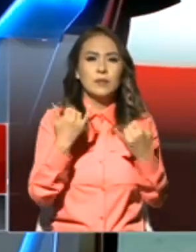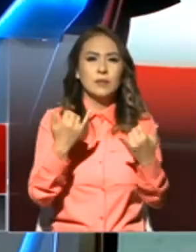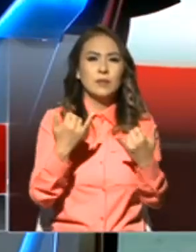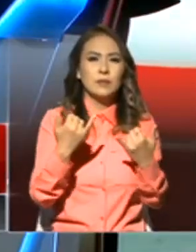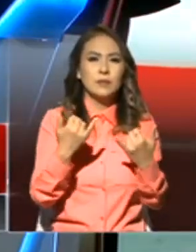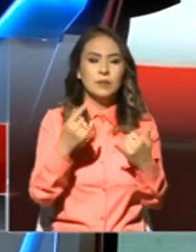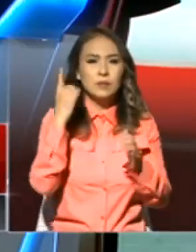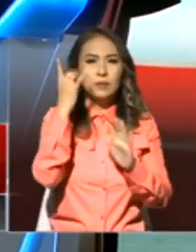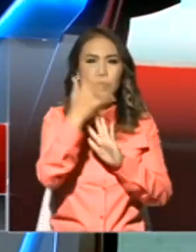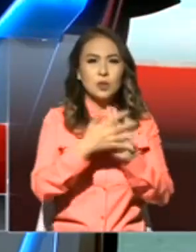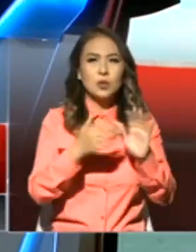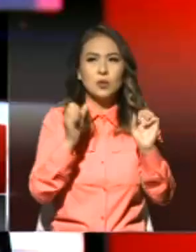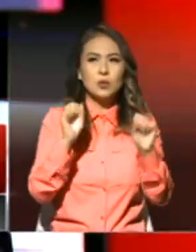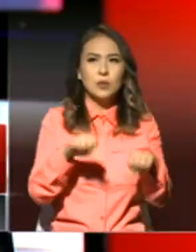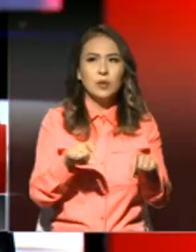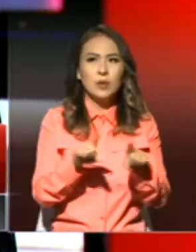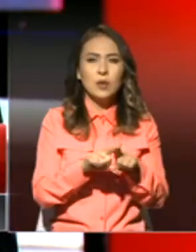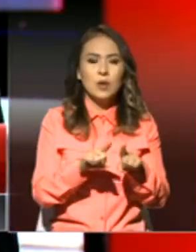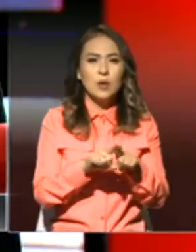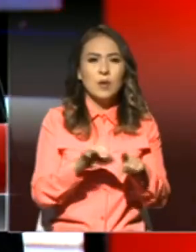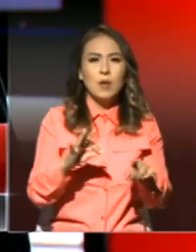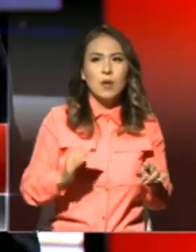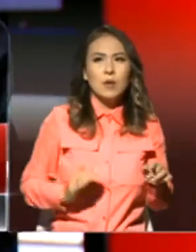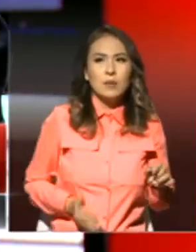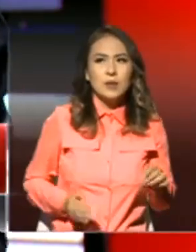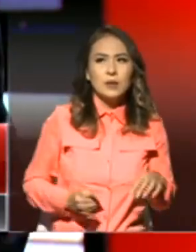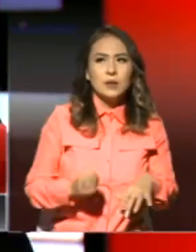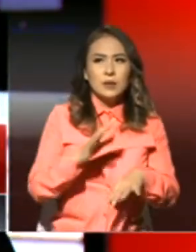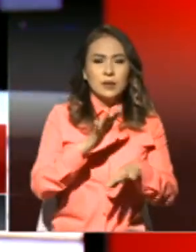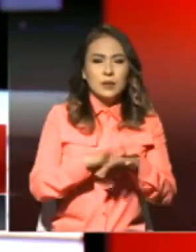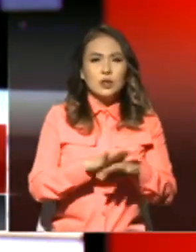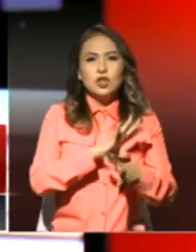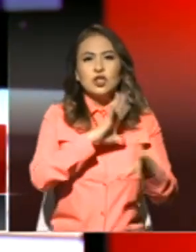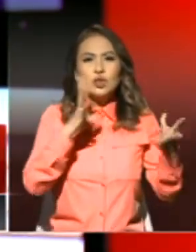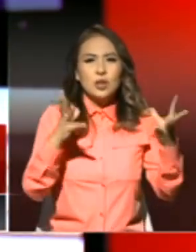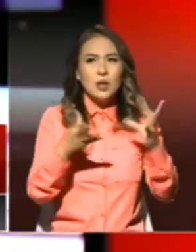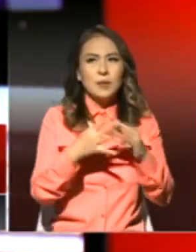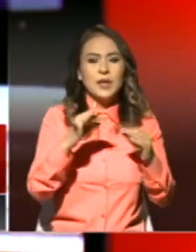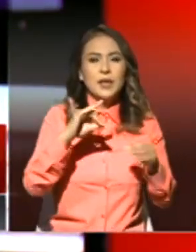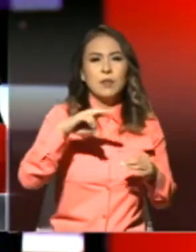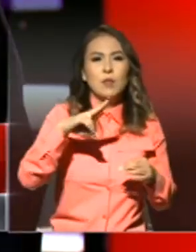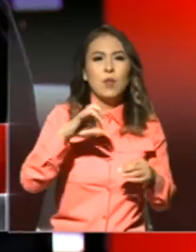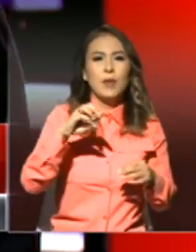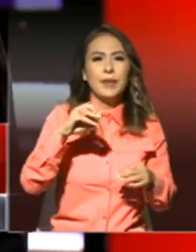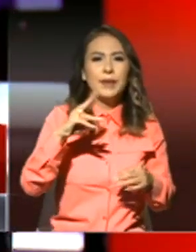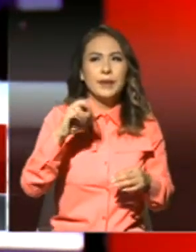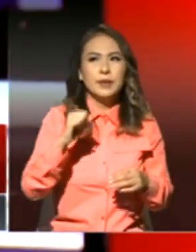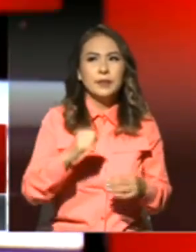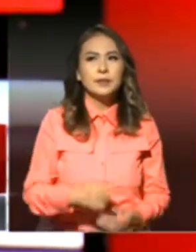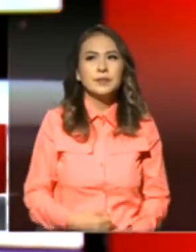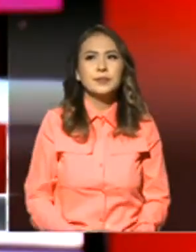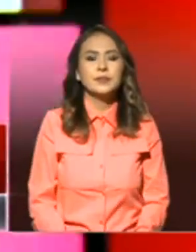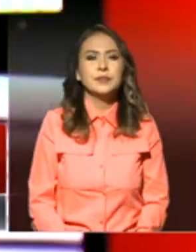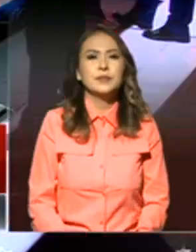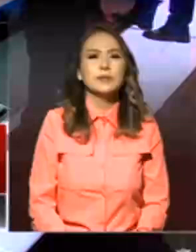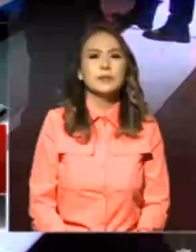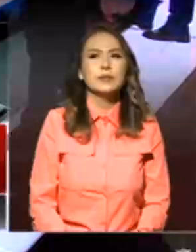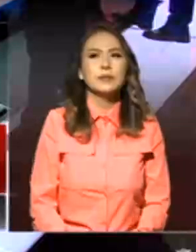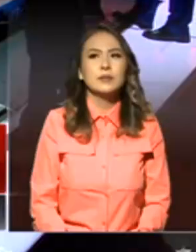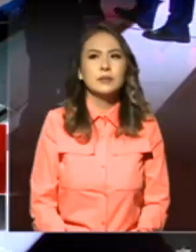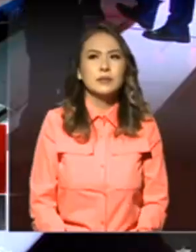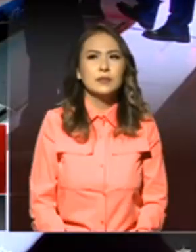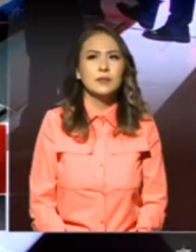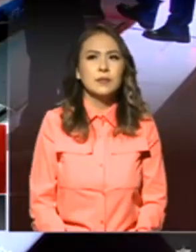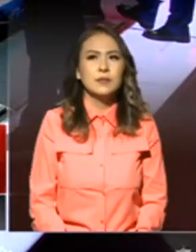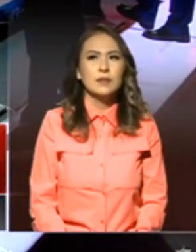мырзаның да түсінігі болады. Ол негізі коммерциялық ипотеканы айтып тұрсыз ғой. Иә, жалпы ипотека. Жалпы ипотеканы айтып тұрсыз ғой. Енді ол артық кетті, соны айтып тұрмын мен. Иә, отбасы банк емес, жалпы